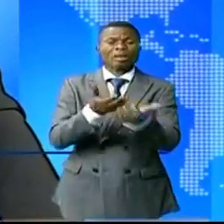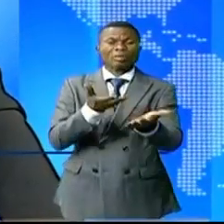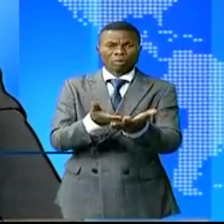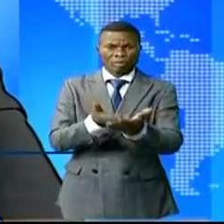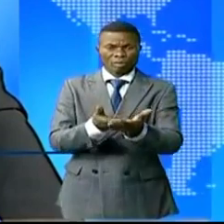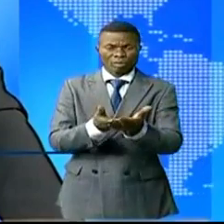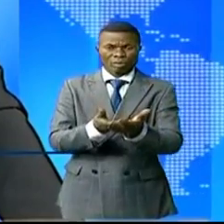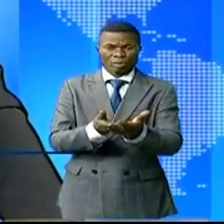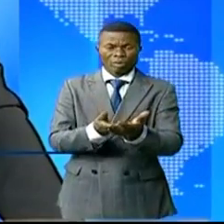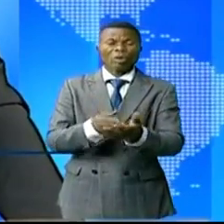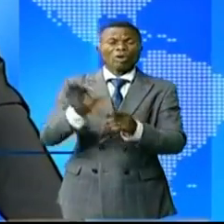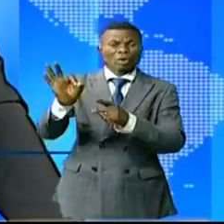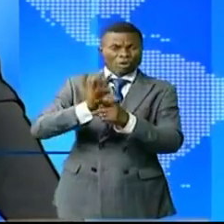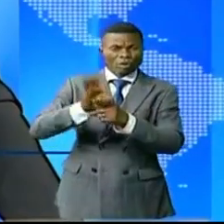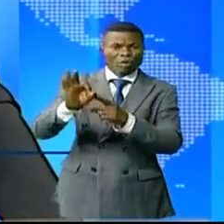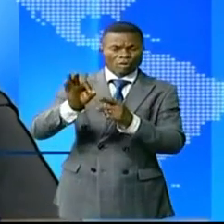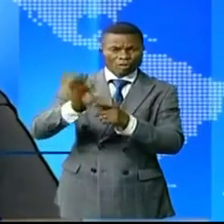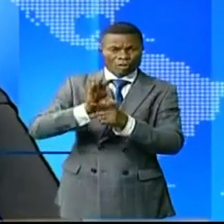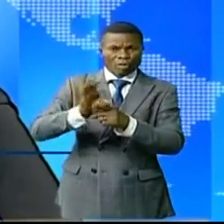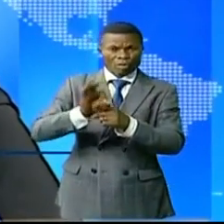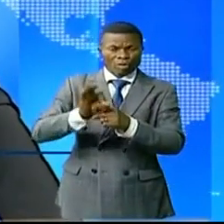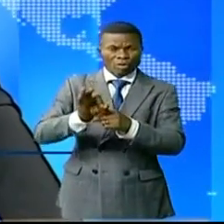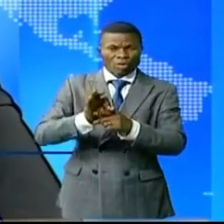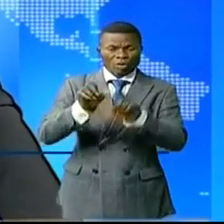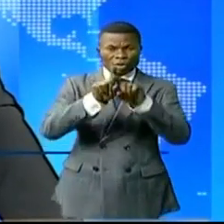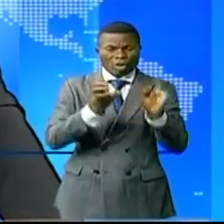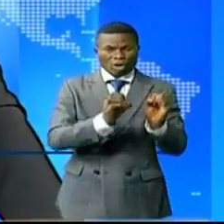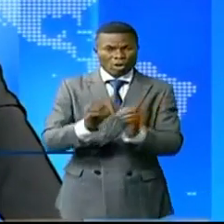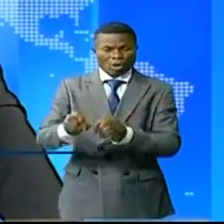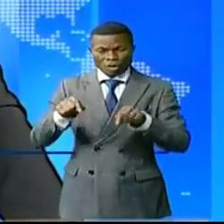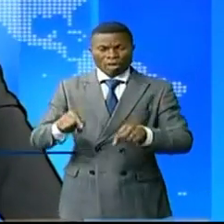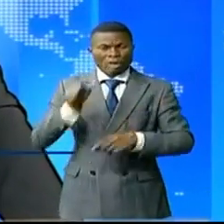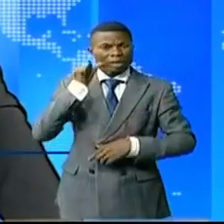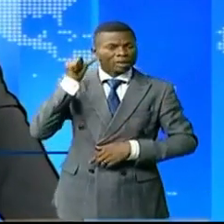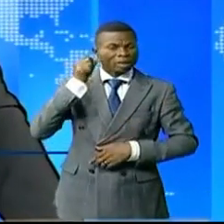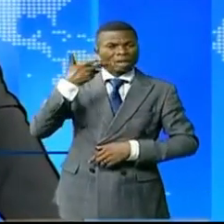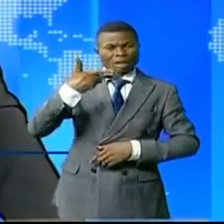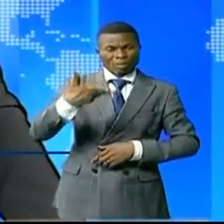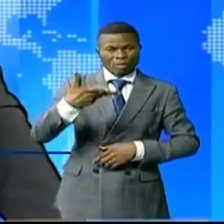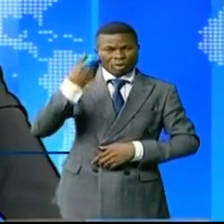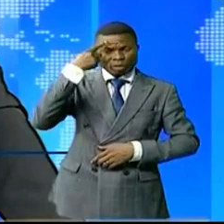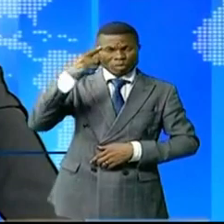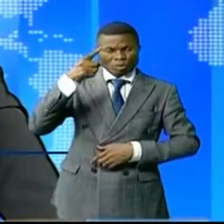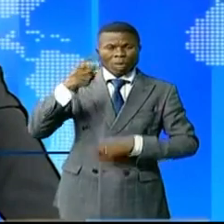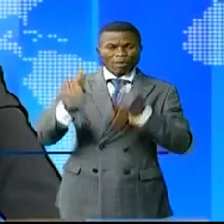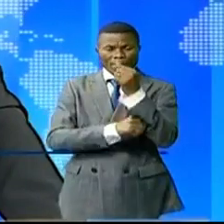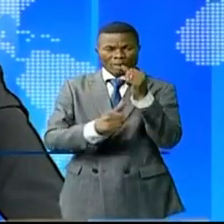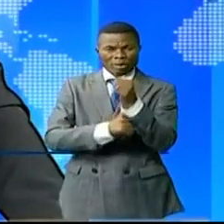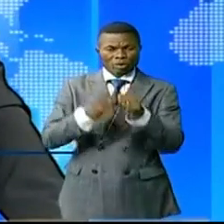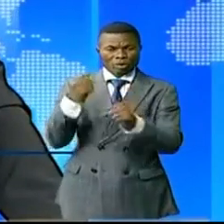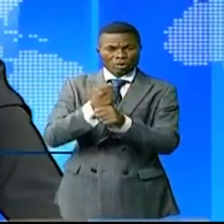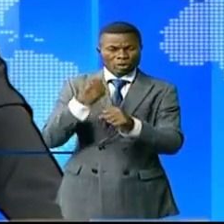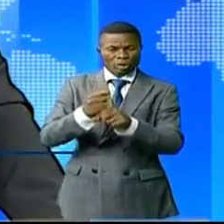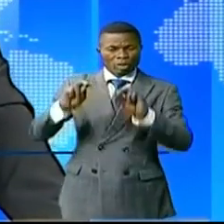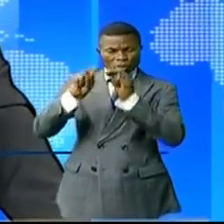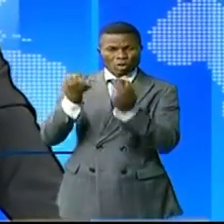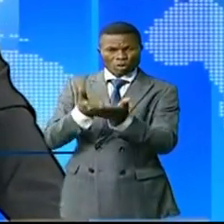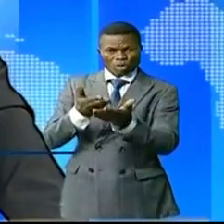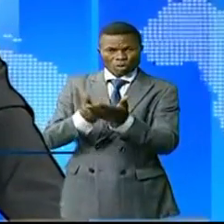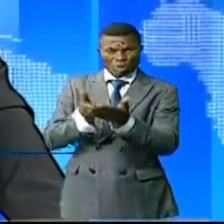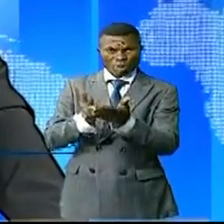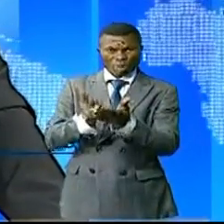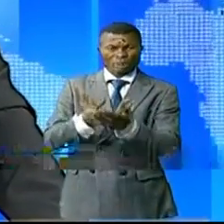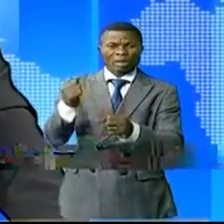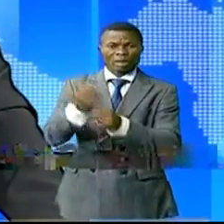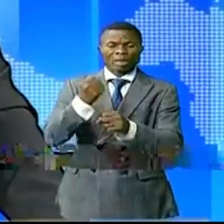de formation était organisée ce mercredi en faveur des acteurs de première ligne, activité organisée